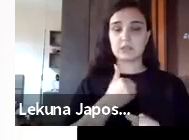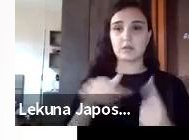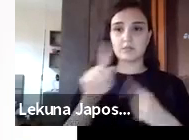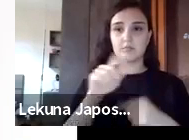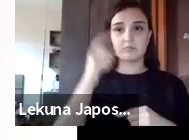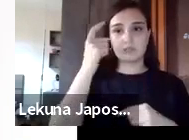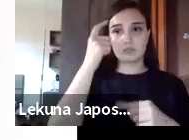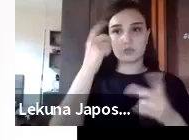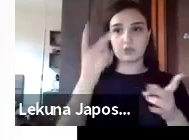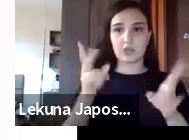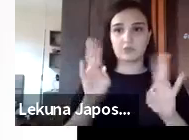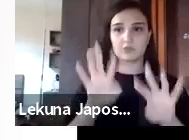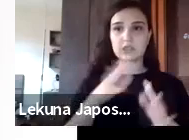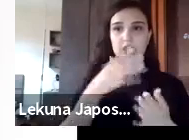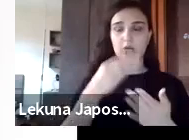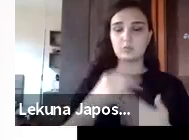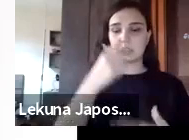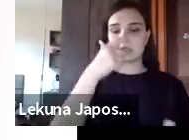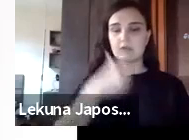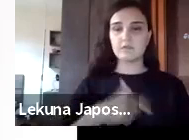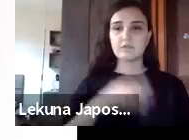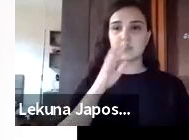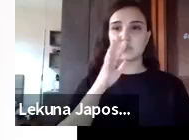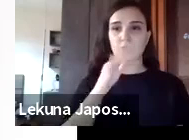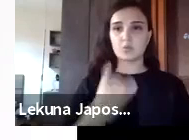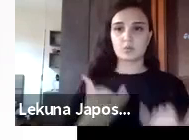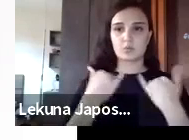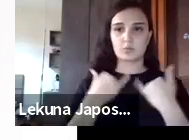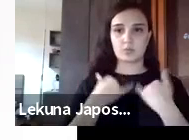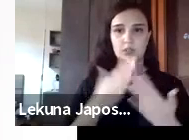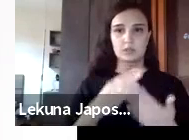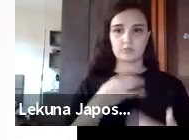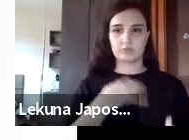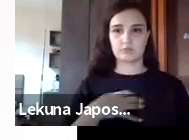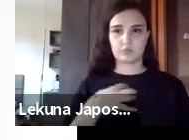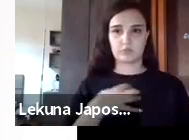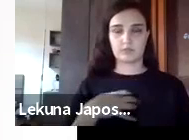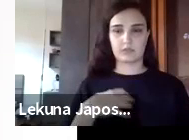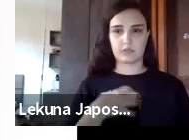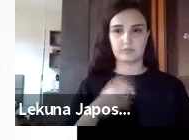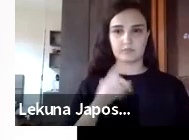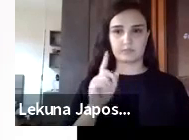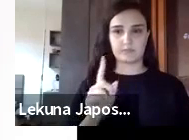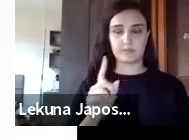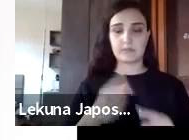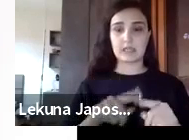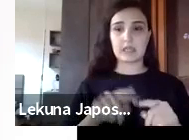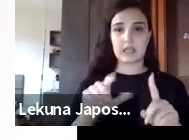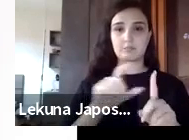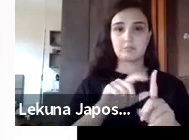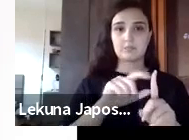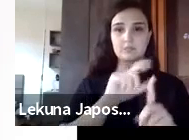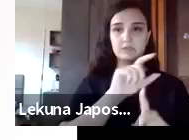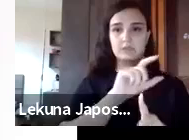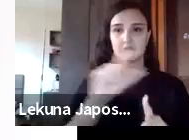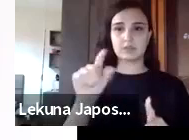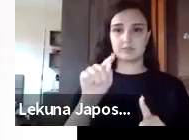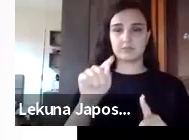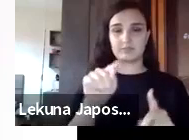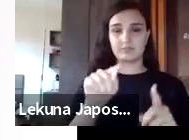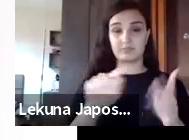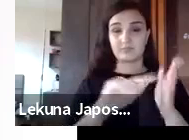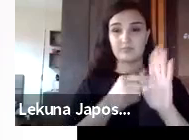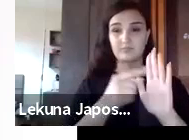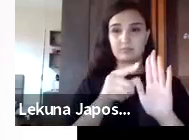რომ საკუთარი თავისთვის დროის გამოყოფა არის პრიორიტეტი. და ის სწორედ ამ სლაიდს ეხმიანება ის, რომ